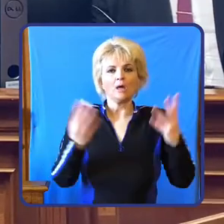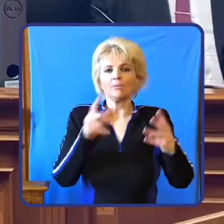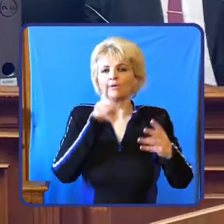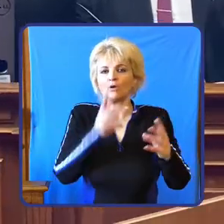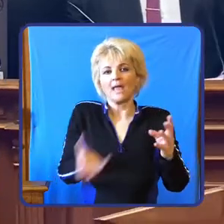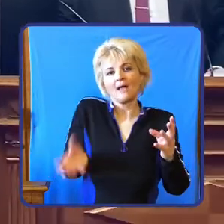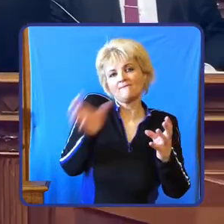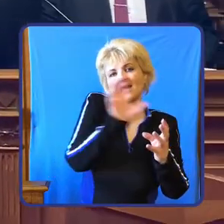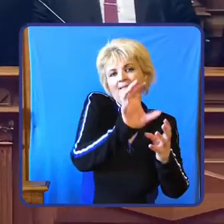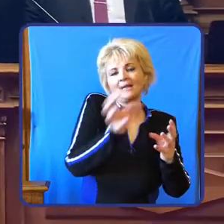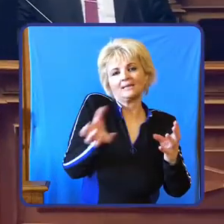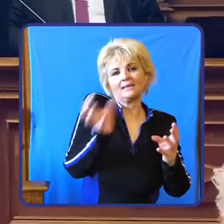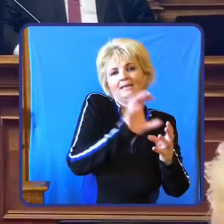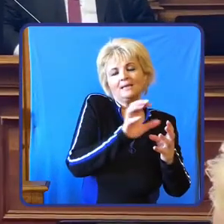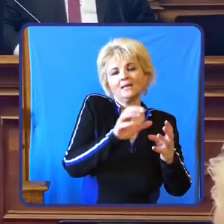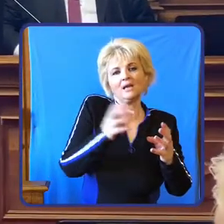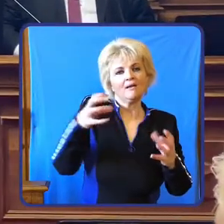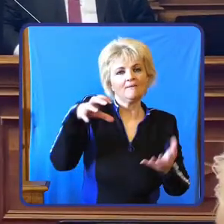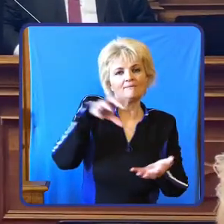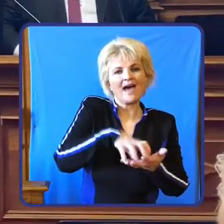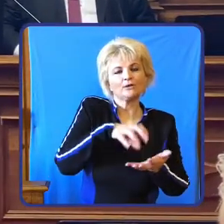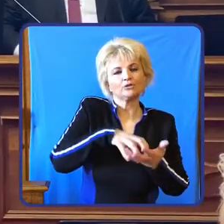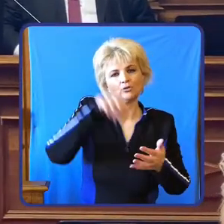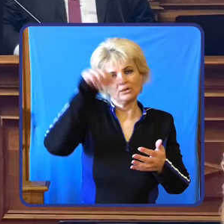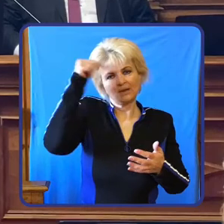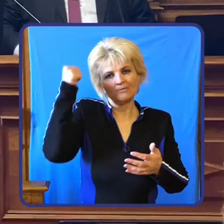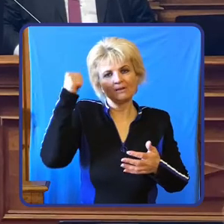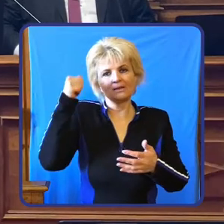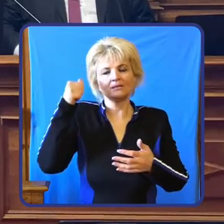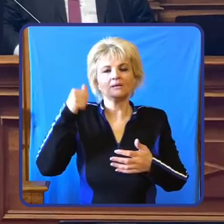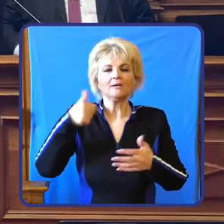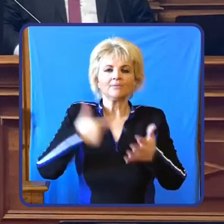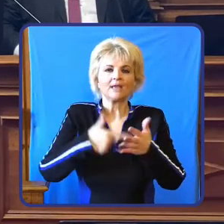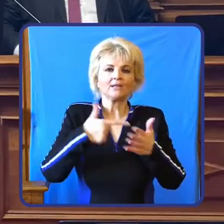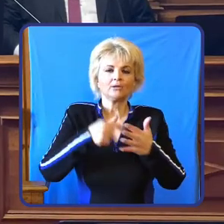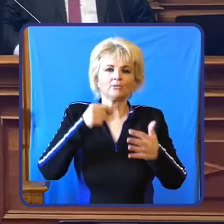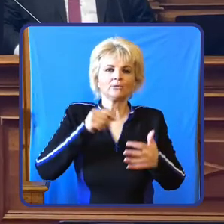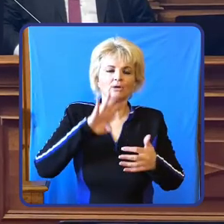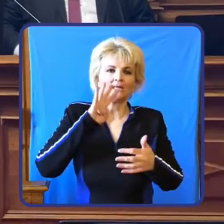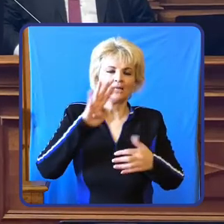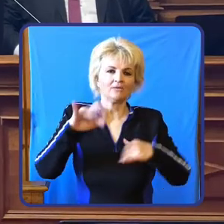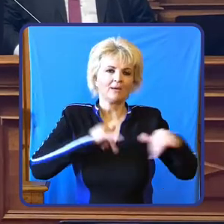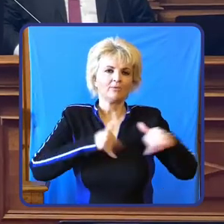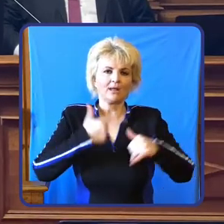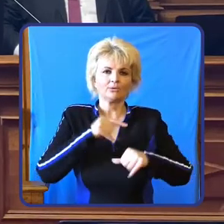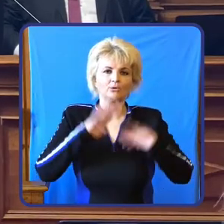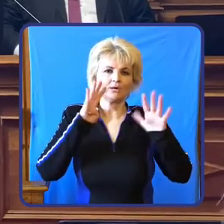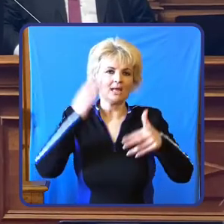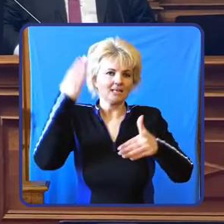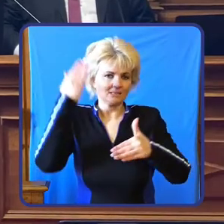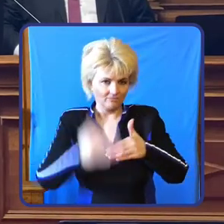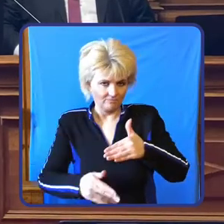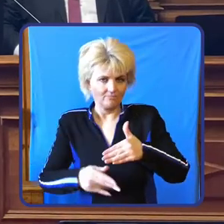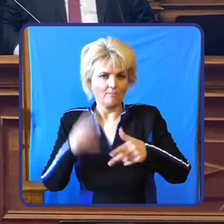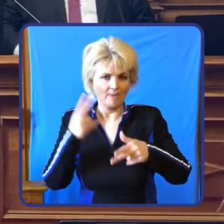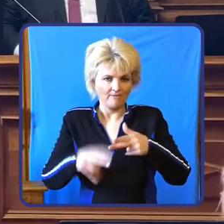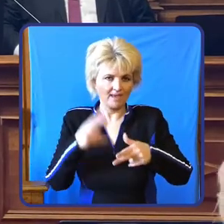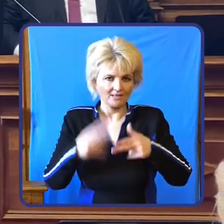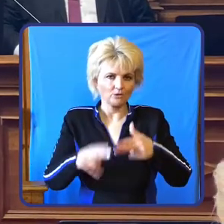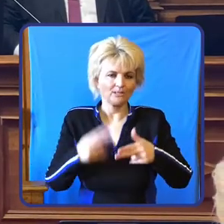a településeket, és csak a végdátum biztos, a 24 február 29. Annyit tudunk, hogy 24 február 29-ig